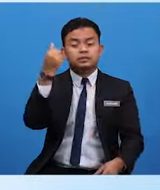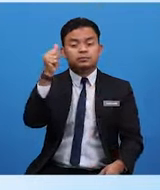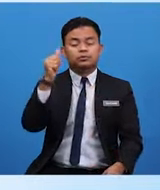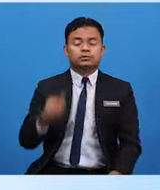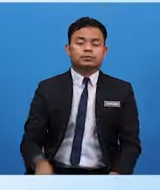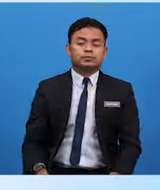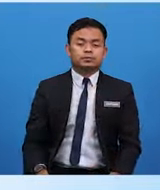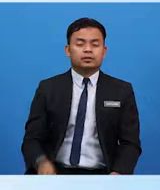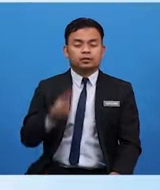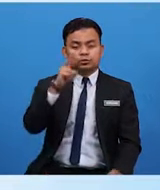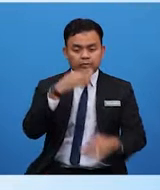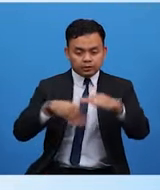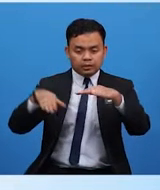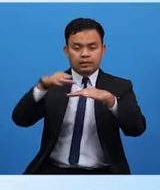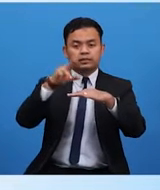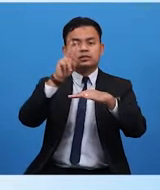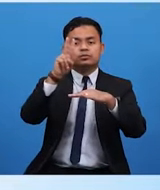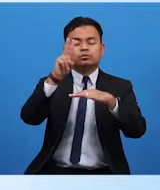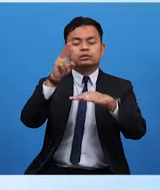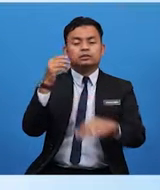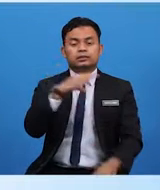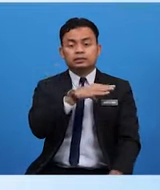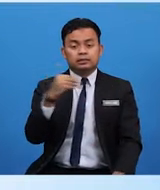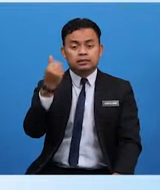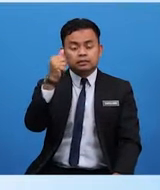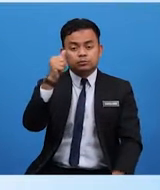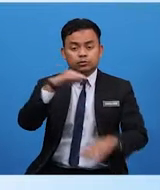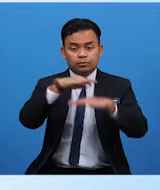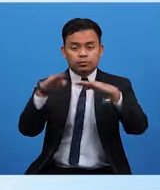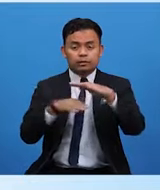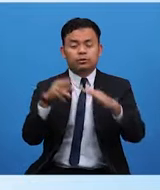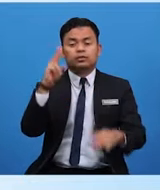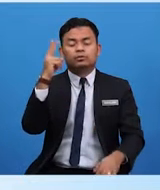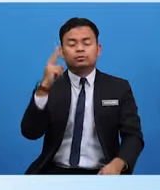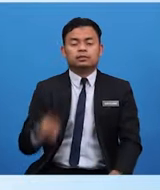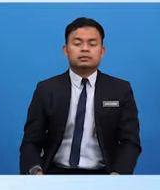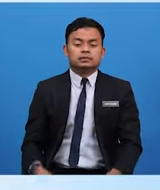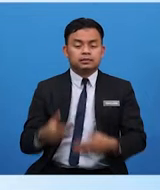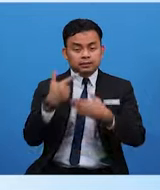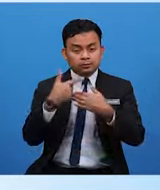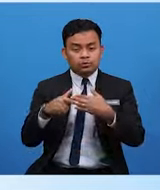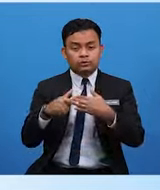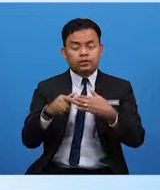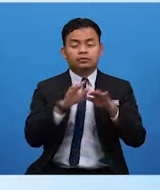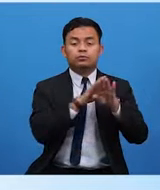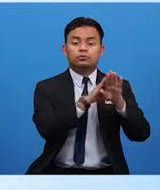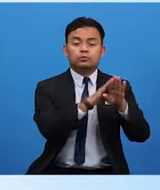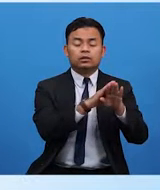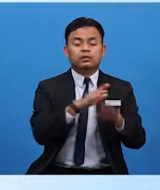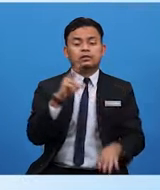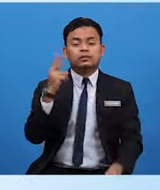dua di atas 2 dan 10 dibawah 12 kemudian tolakkan